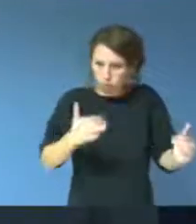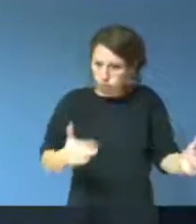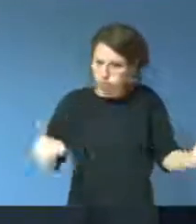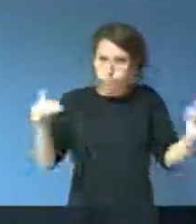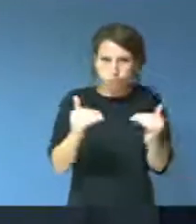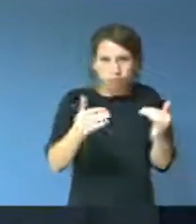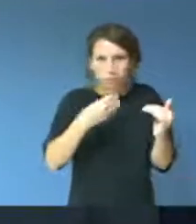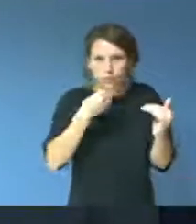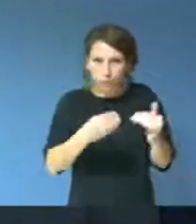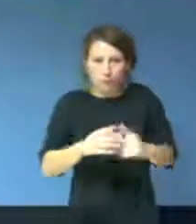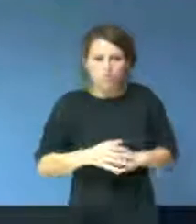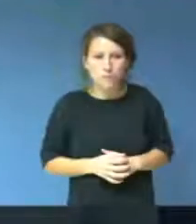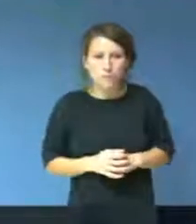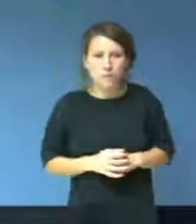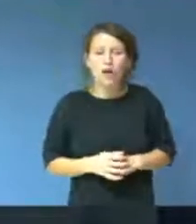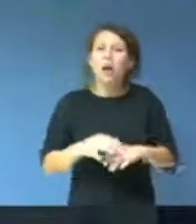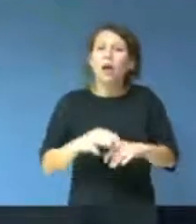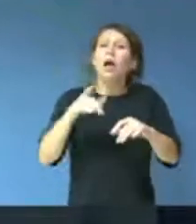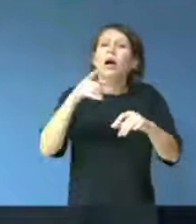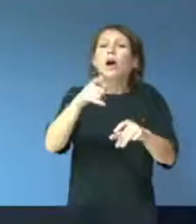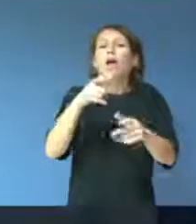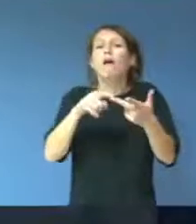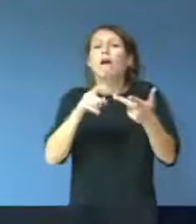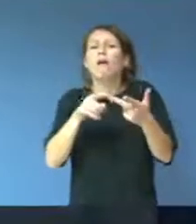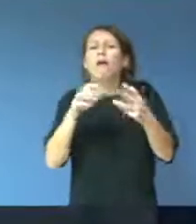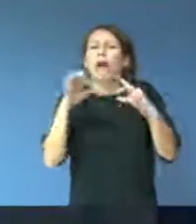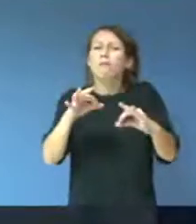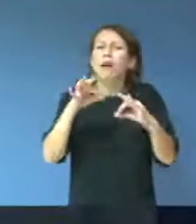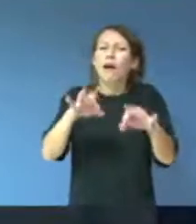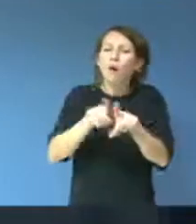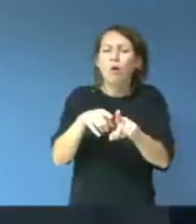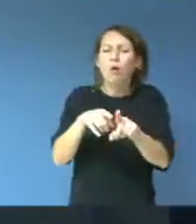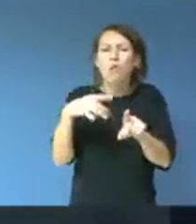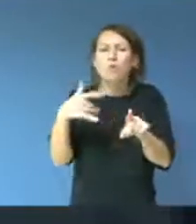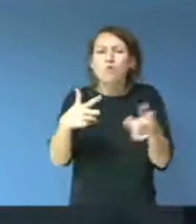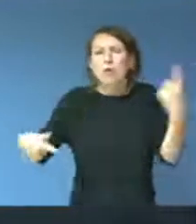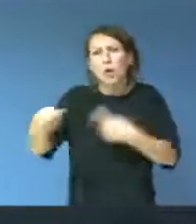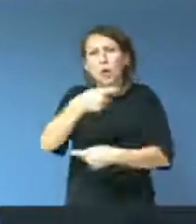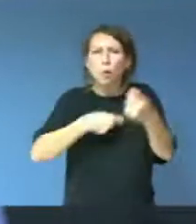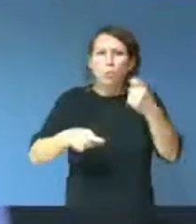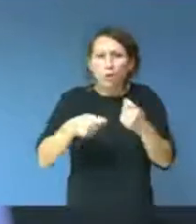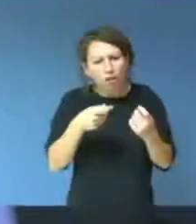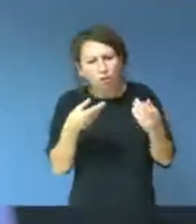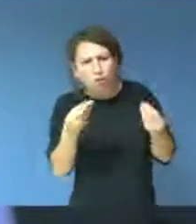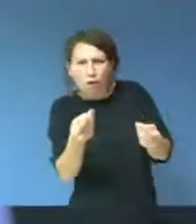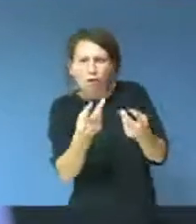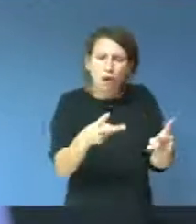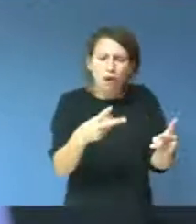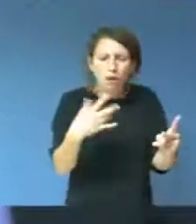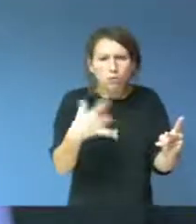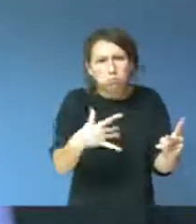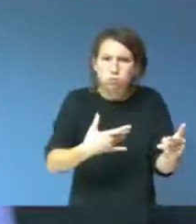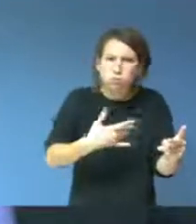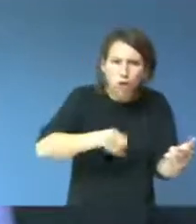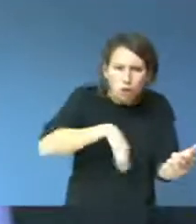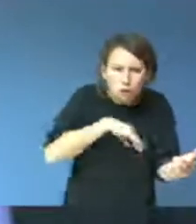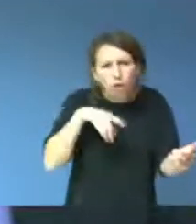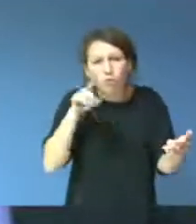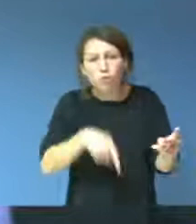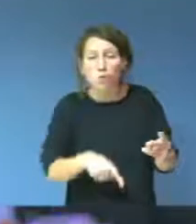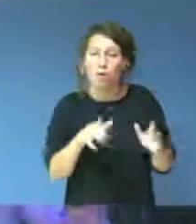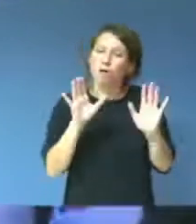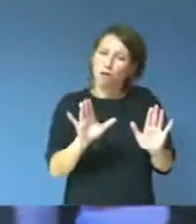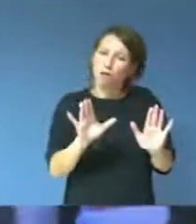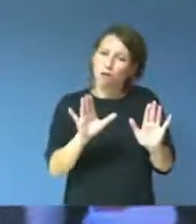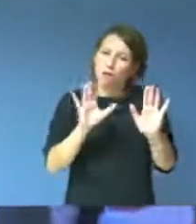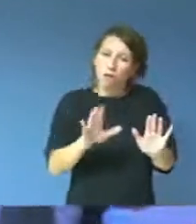de l'autonomie, moi, si vous voulez, on s'amuse à un petit jeu de prendre toute la liste des annonces faites par l'État qui sont payées par